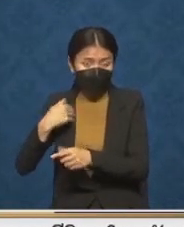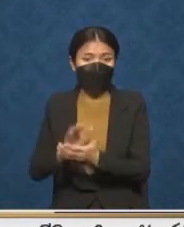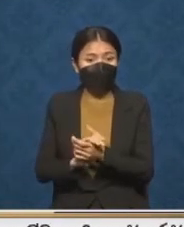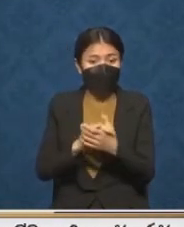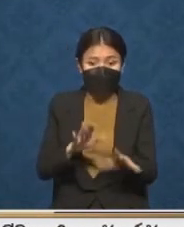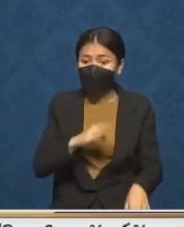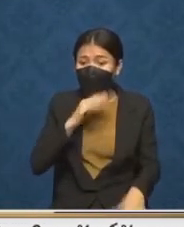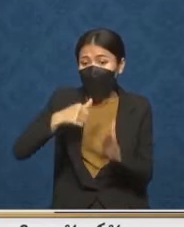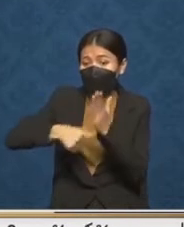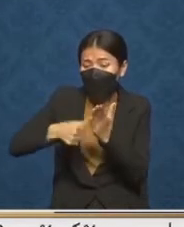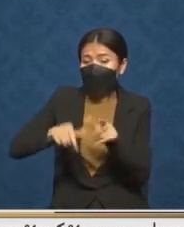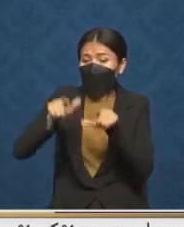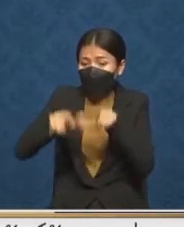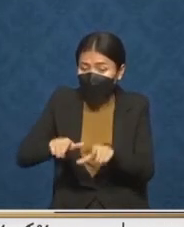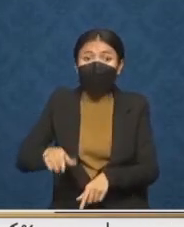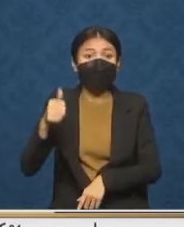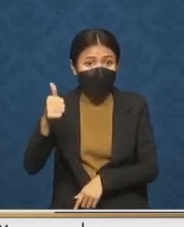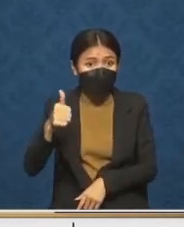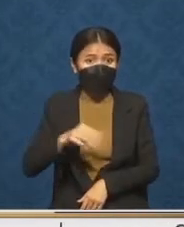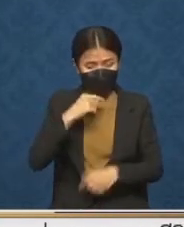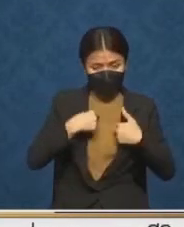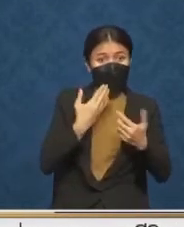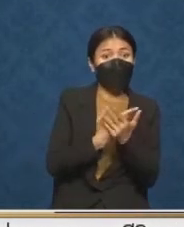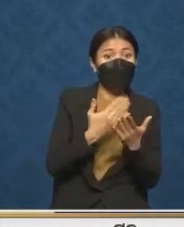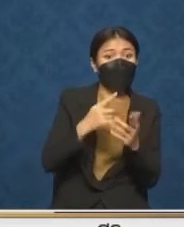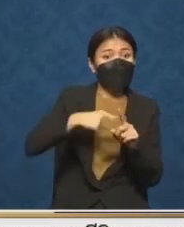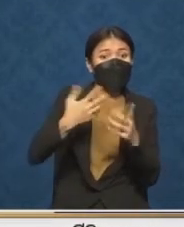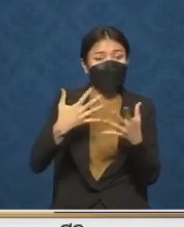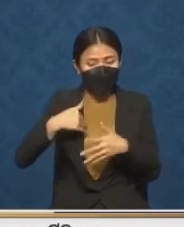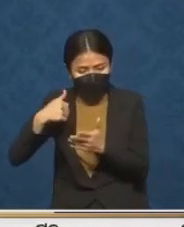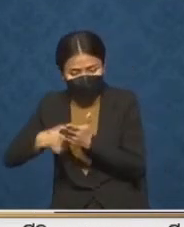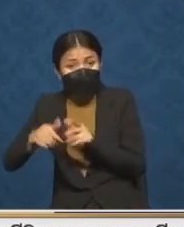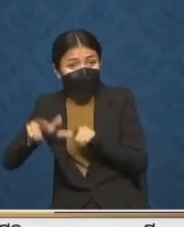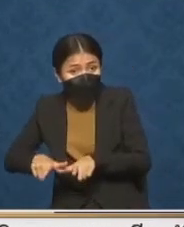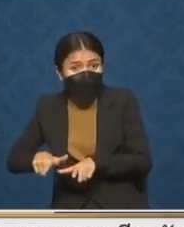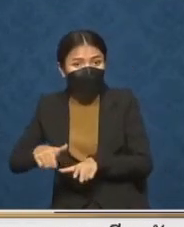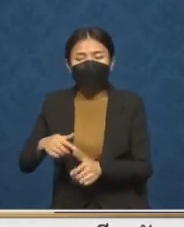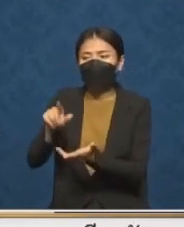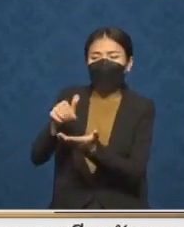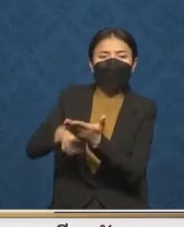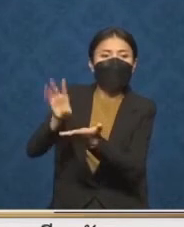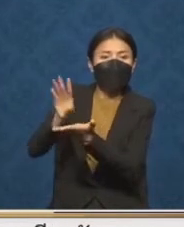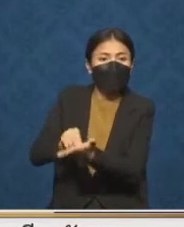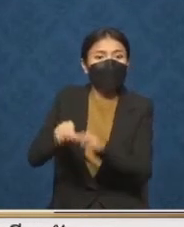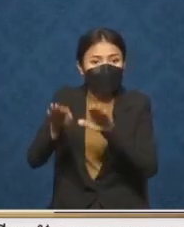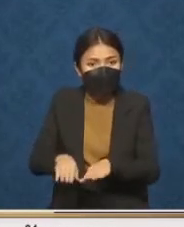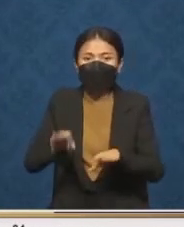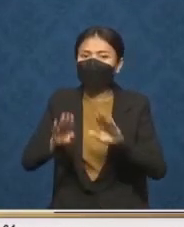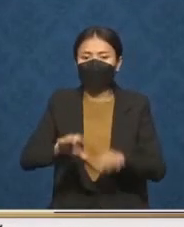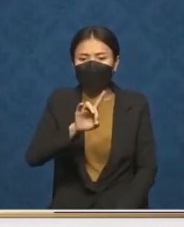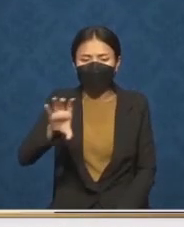ดหย่อนภาษีเงินได้เมื่อคู่สมรสไม่มีรายได้แล้วภาษีที่เก็บได้จะลดลงไปประมาณ147ล้าน